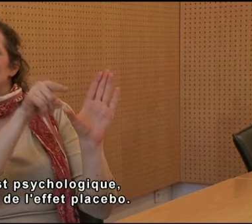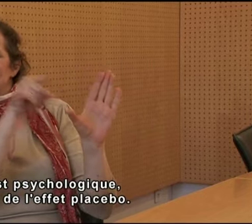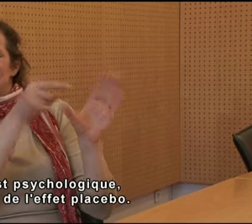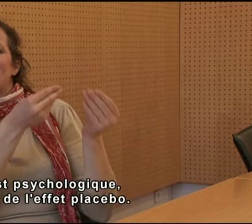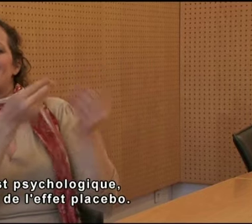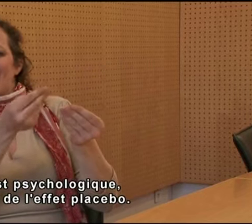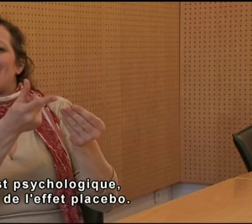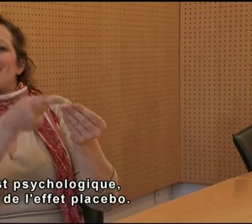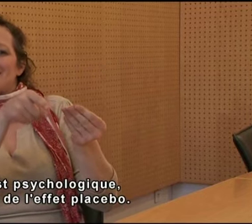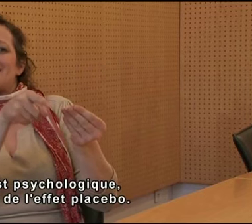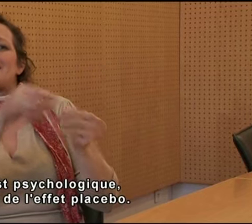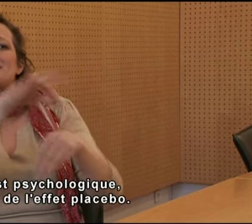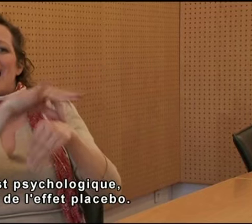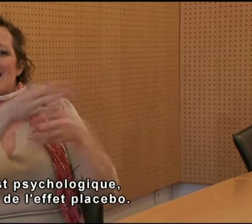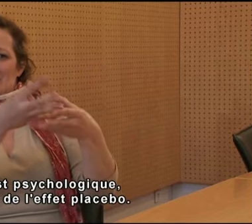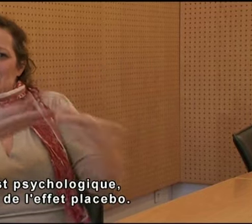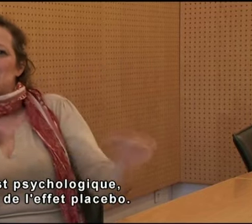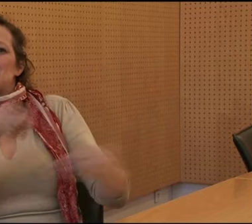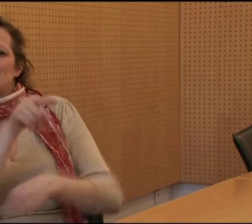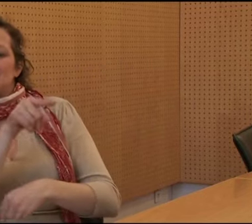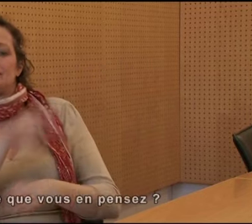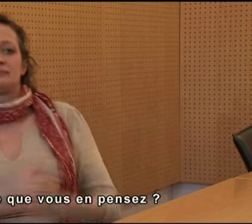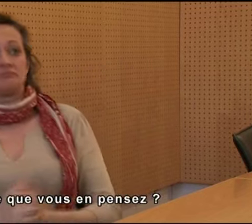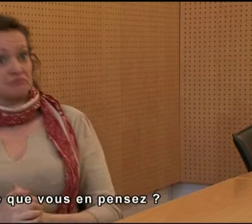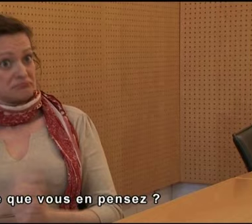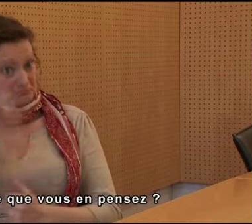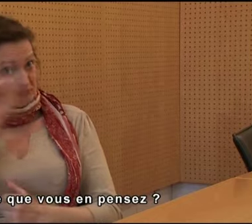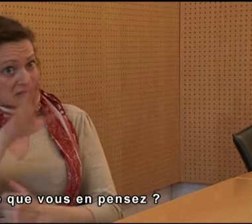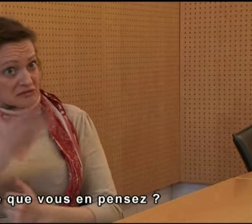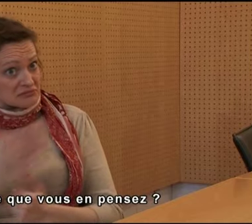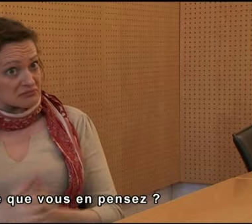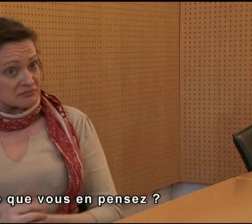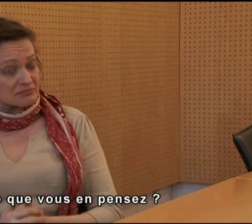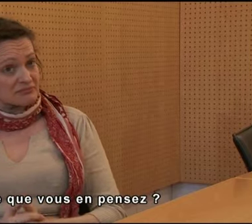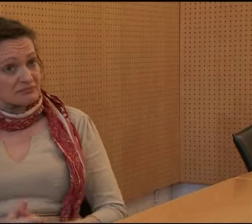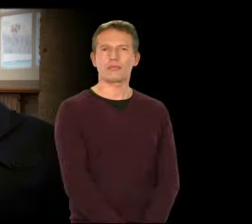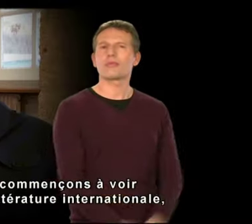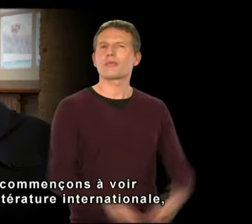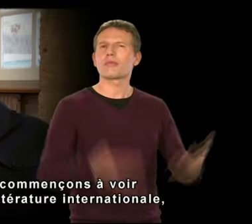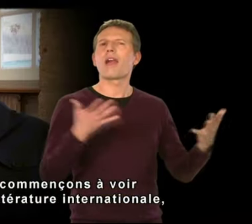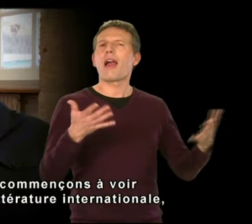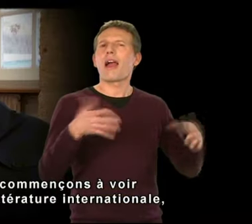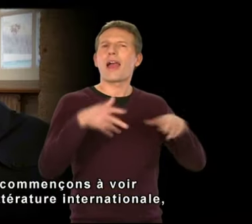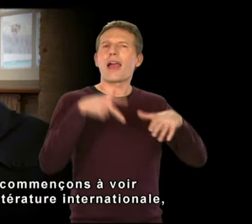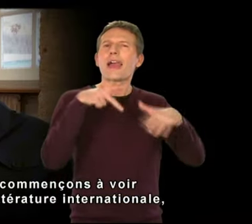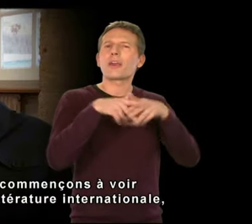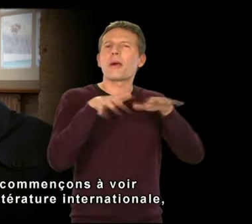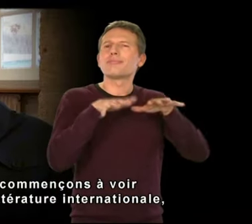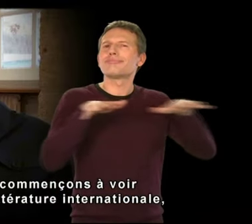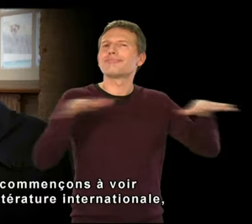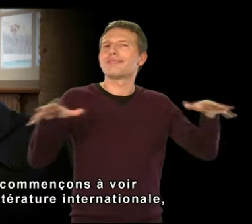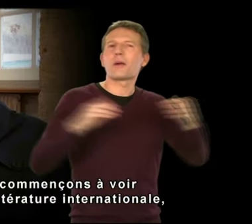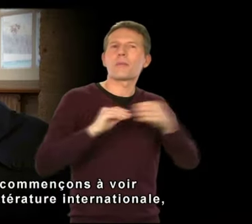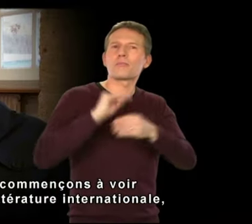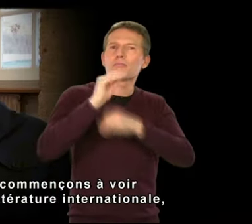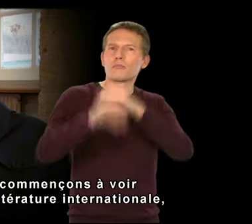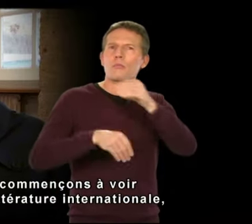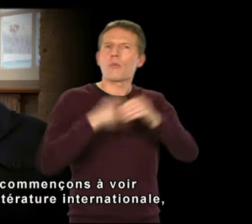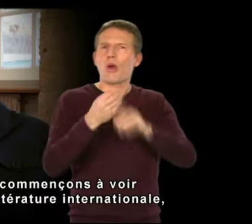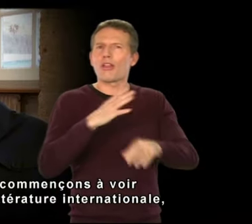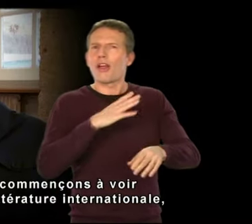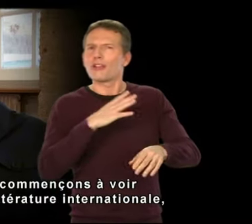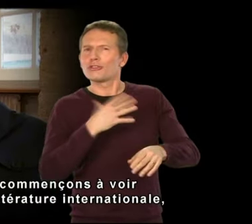psychologique, c'est de l'effet placebo. Qu'est-ce que vous en pensez ? Nous commençons à voir dans la